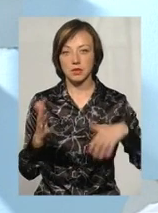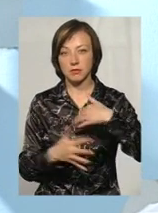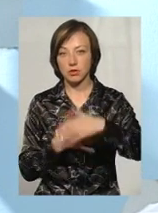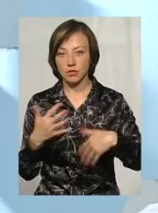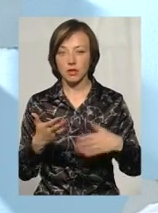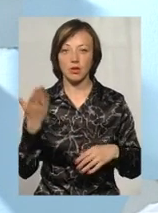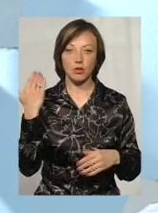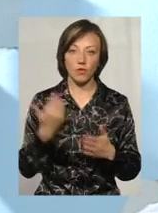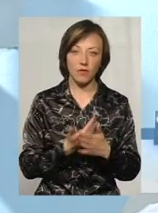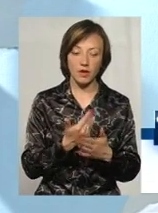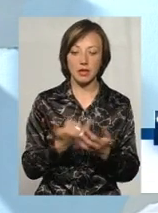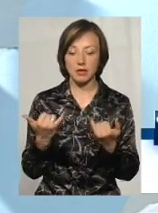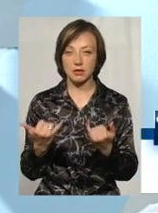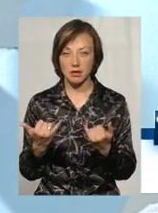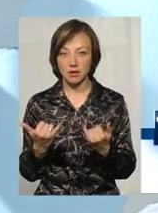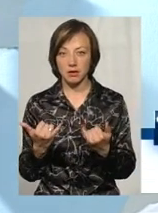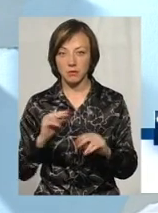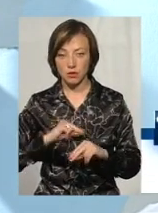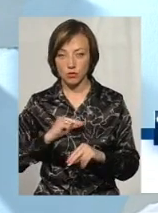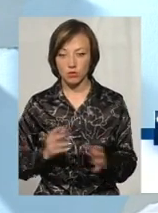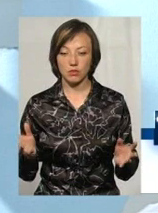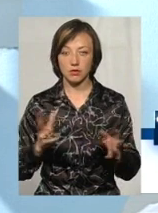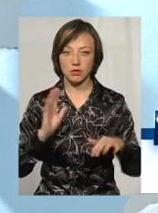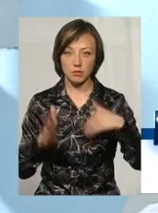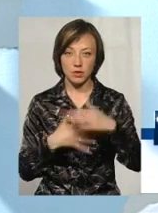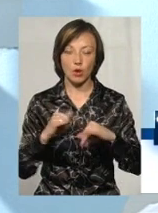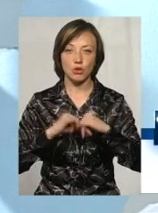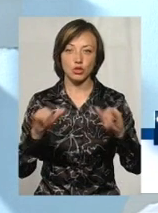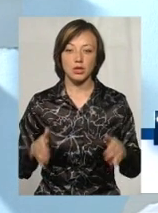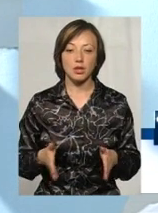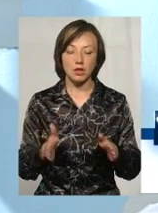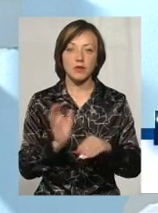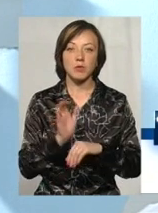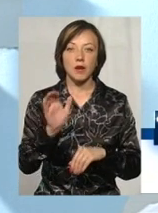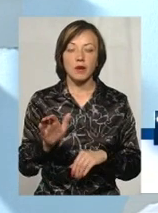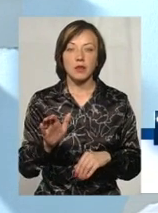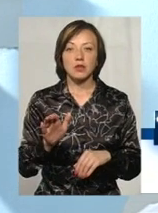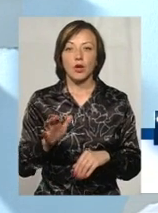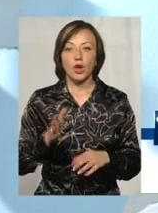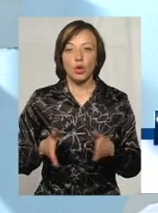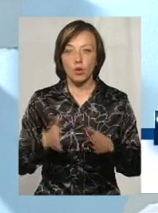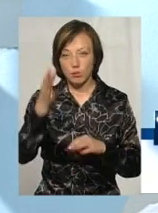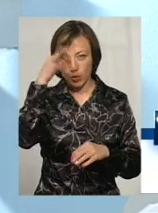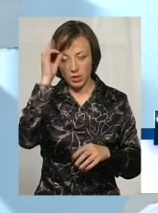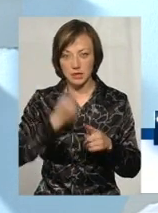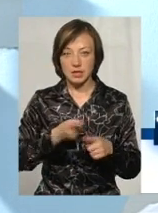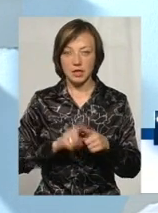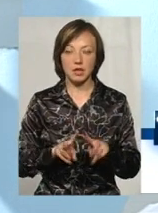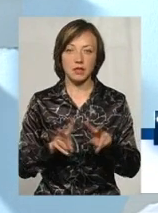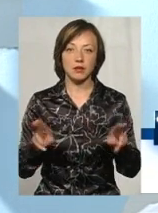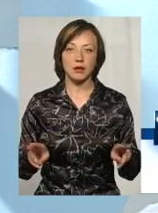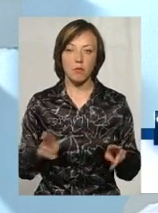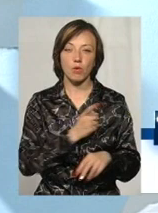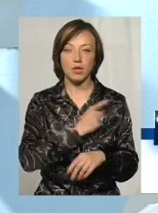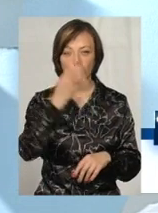вже діючі співробітники будуть, скоріш за все, якщо будуть все-таки розширені траси, відправлятися саме у дорожню поліцію. Але це і такі самі аналогічні